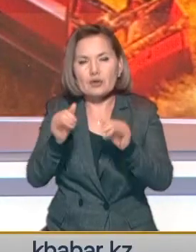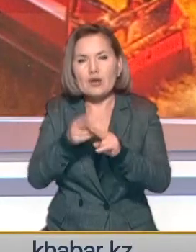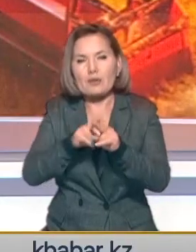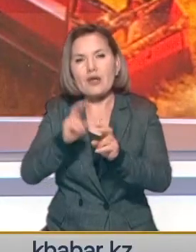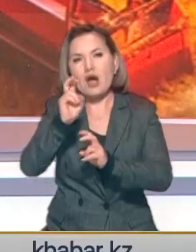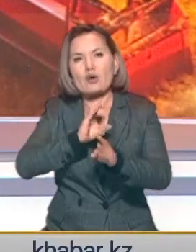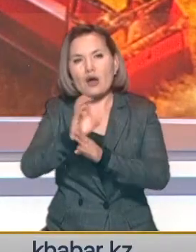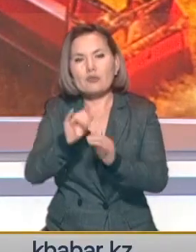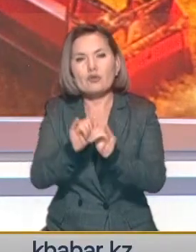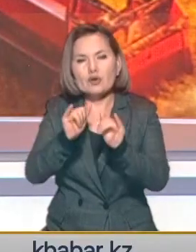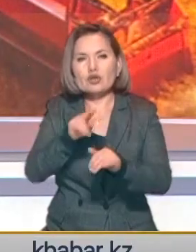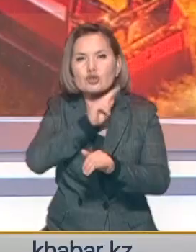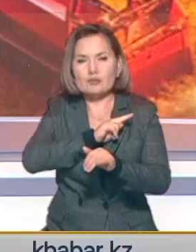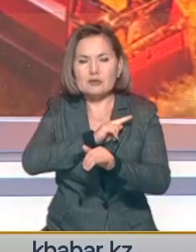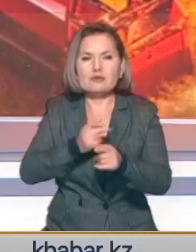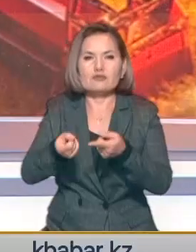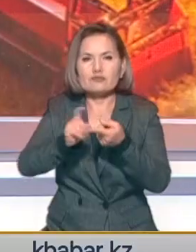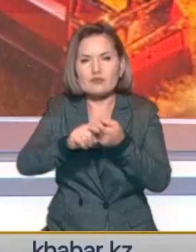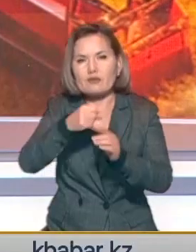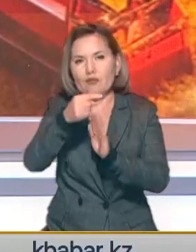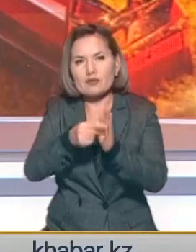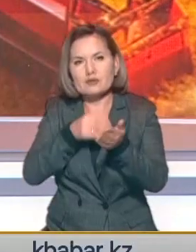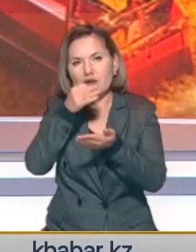өңдеу өнеркәсібін дамытуға қатысты.